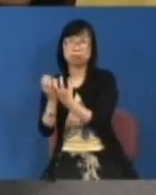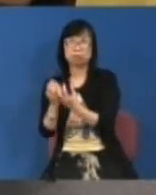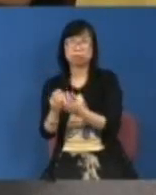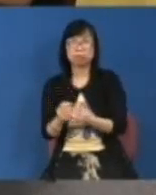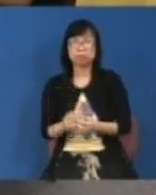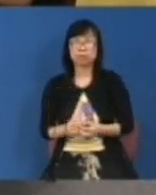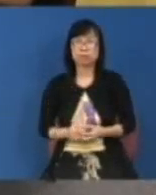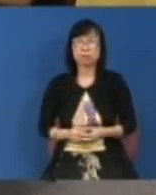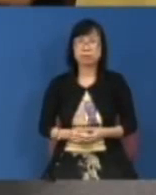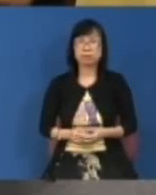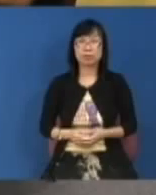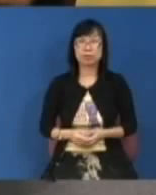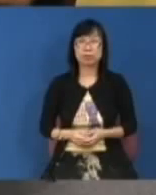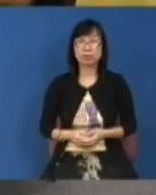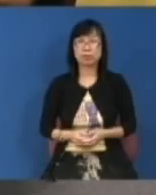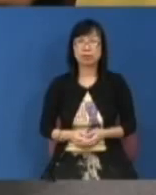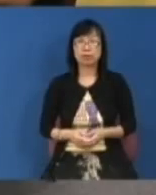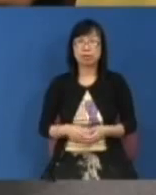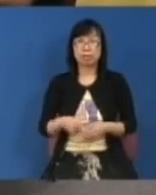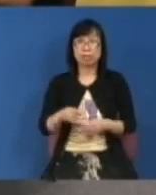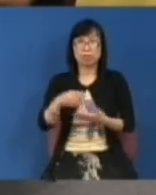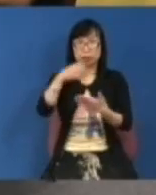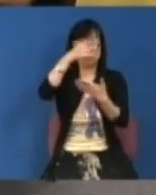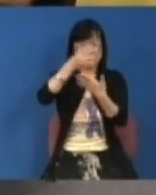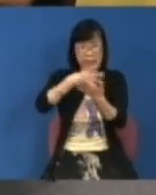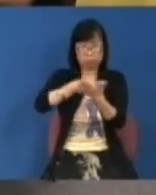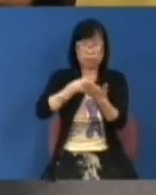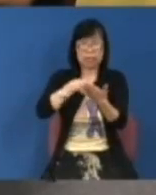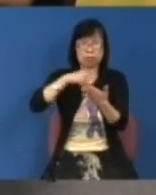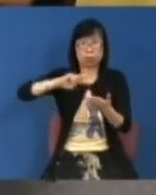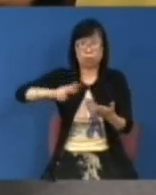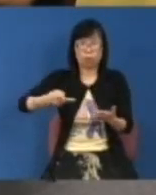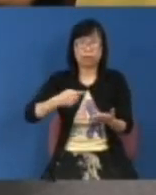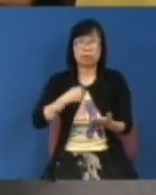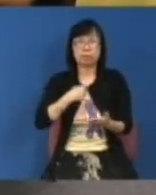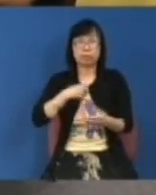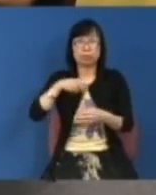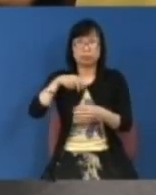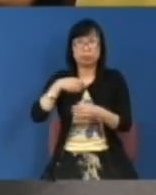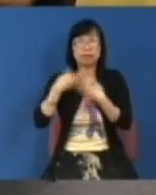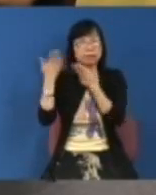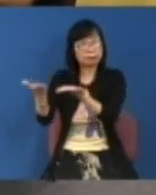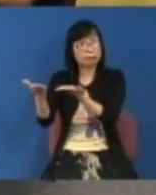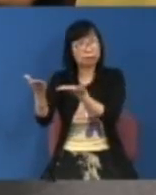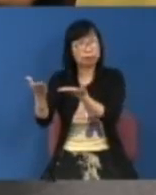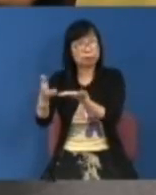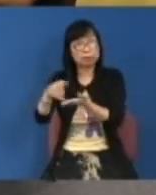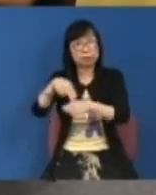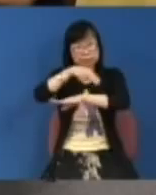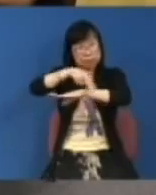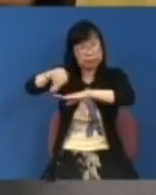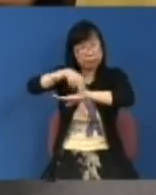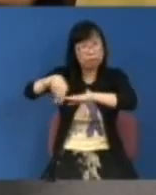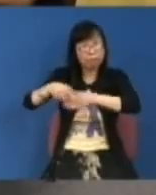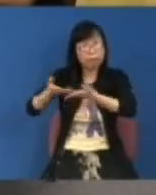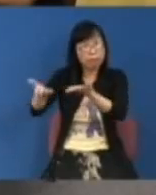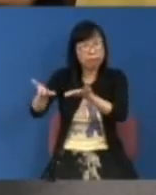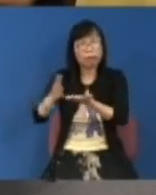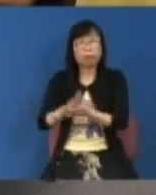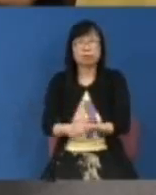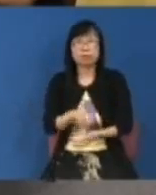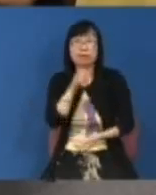個制度是必須要改變的時候，他一定要提供一個策略給我們，就是怎樣，那在他們來說